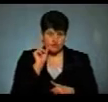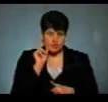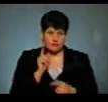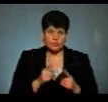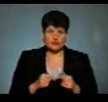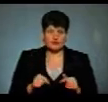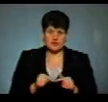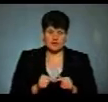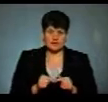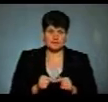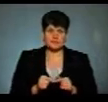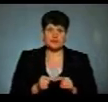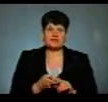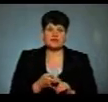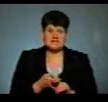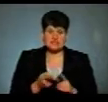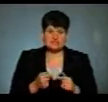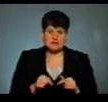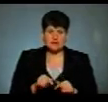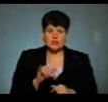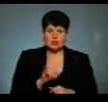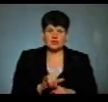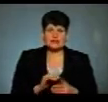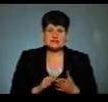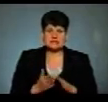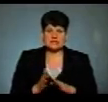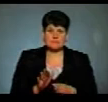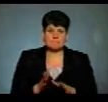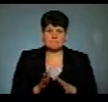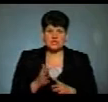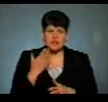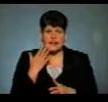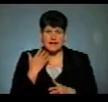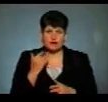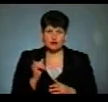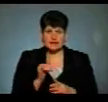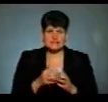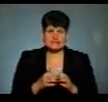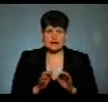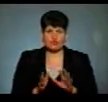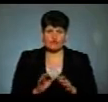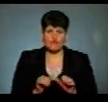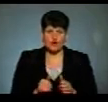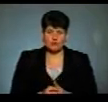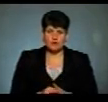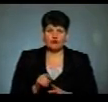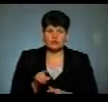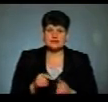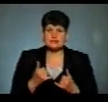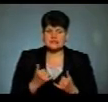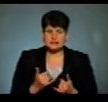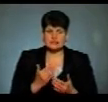відділення інфекційне, в них стан між легкою і середньою формою. Тобто вони перебувають